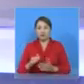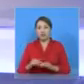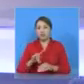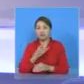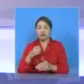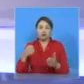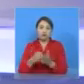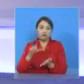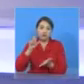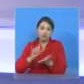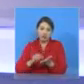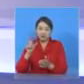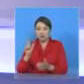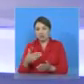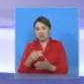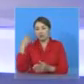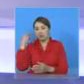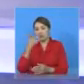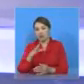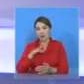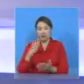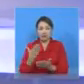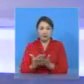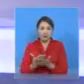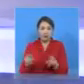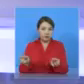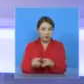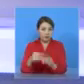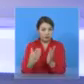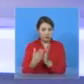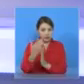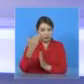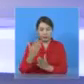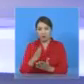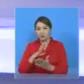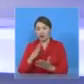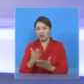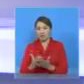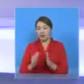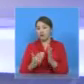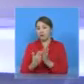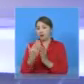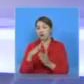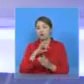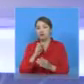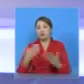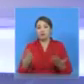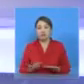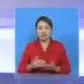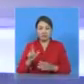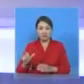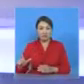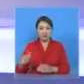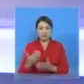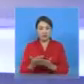до пенсионеров. Качество социальных объектов также высокое. Значительно повысился уровень жизни